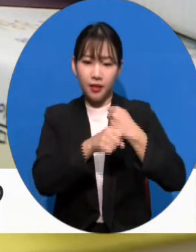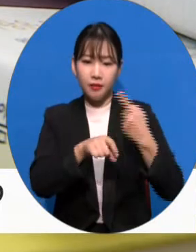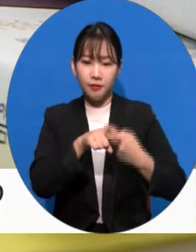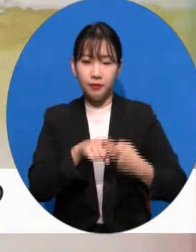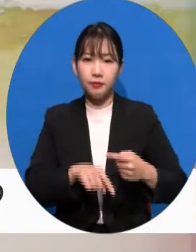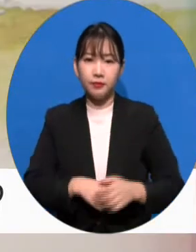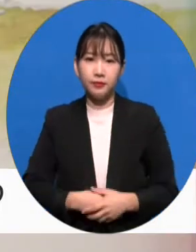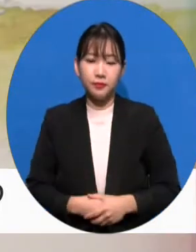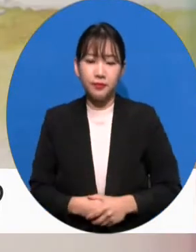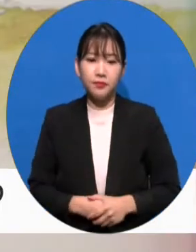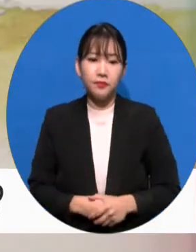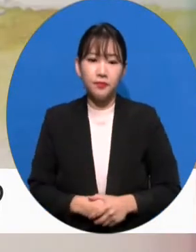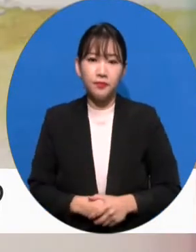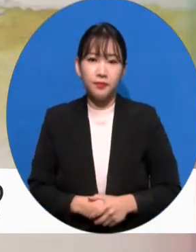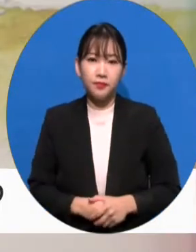만든다고 그럴까요?